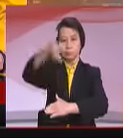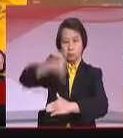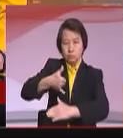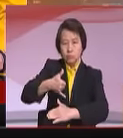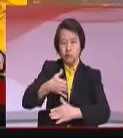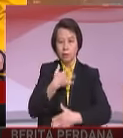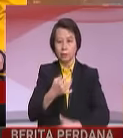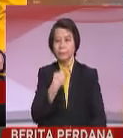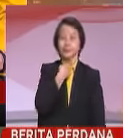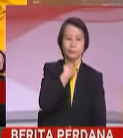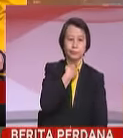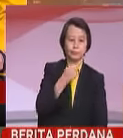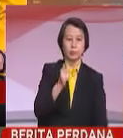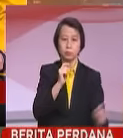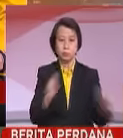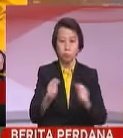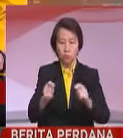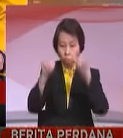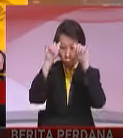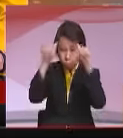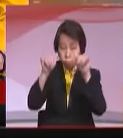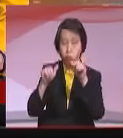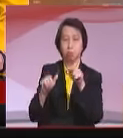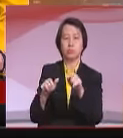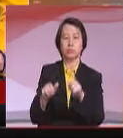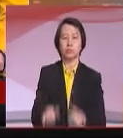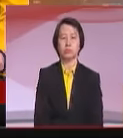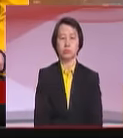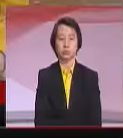merasa terhimpit lalu bertindak agresif.